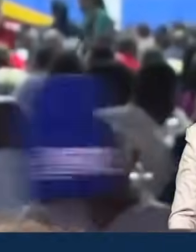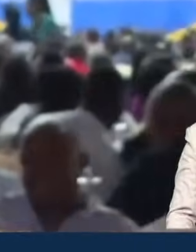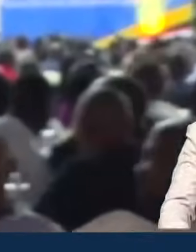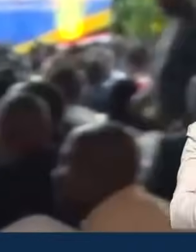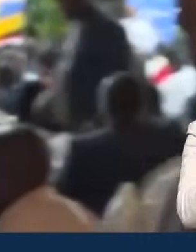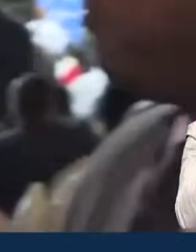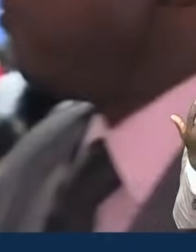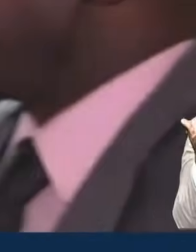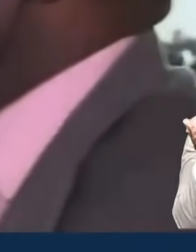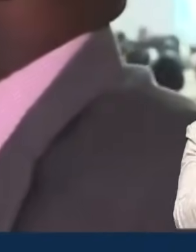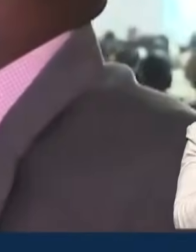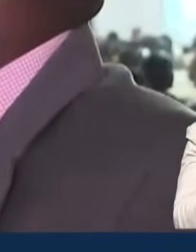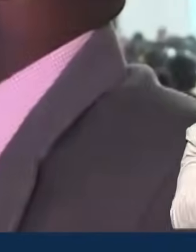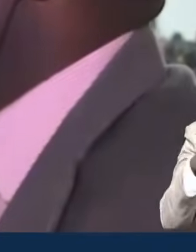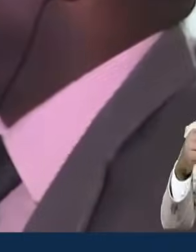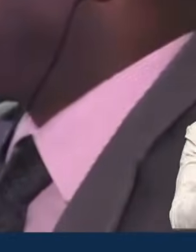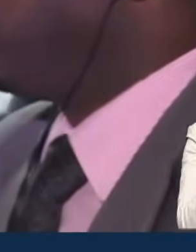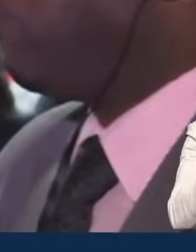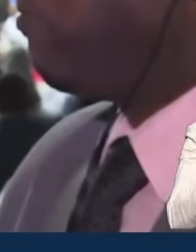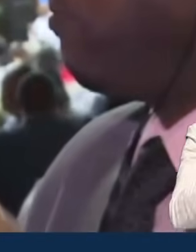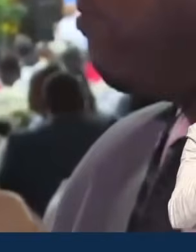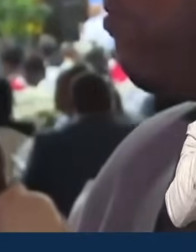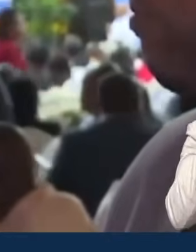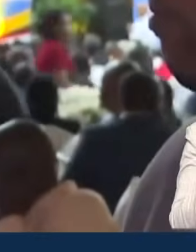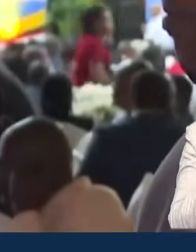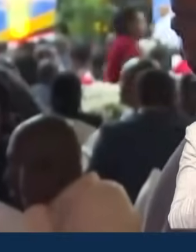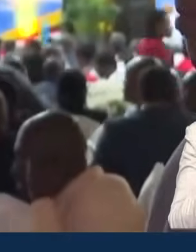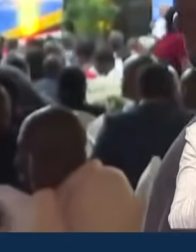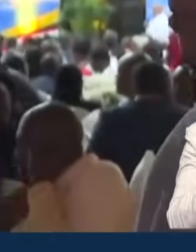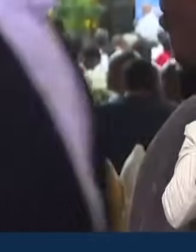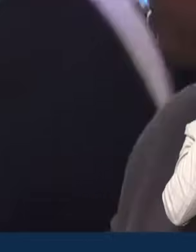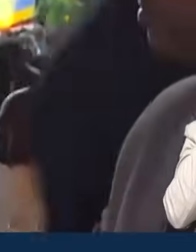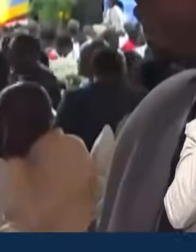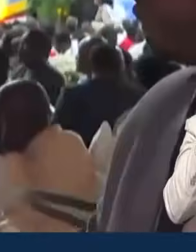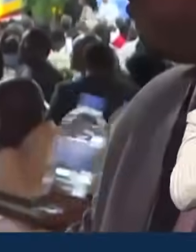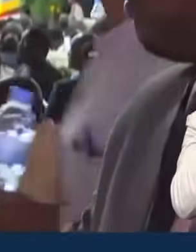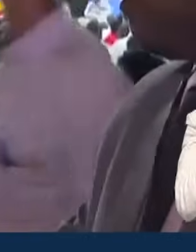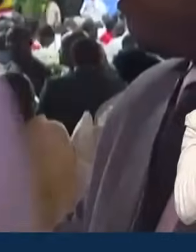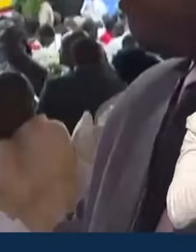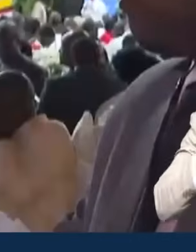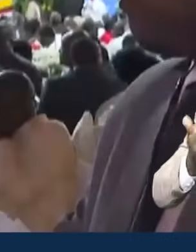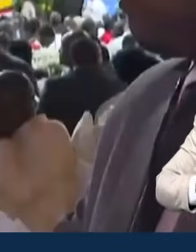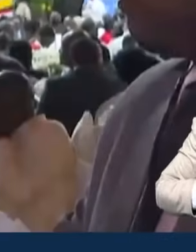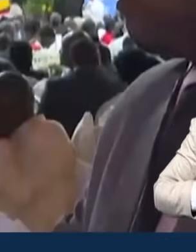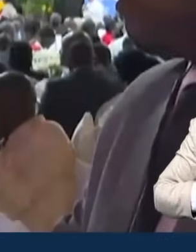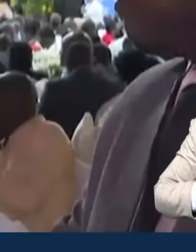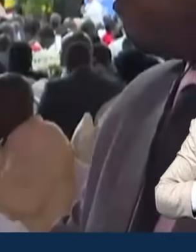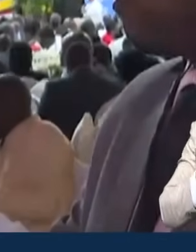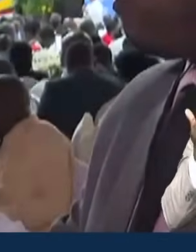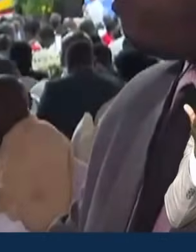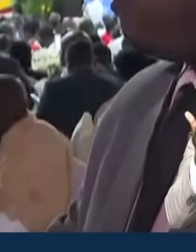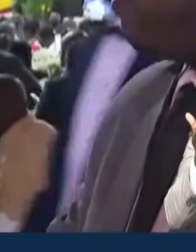uyu mikino? Udushya twaranze iyi mikino, icya mbere ni ukubona nk'abadamu bari